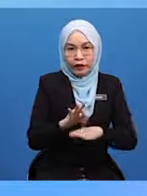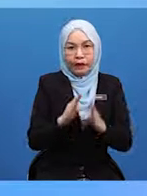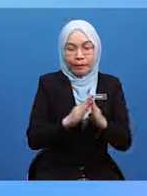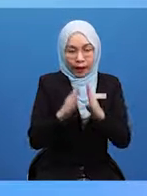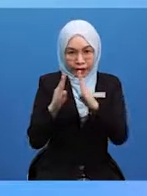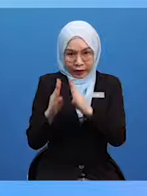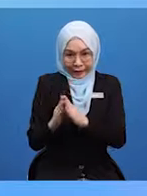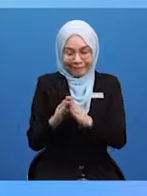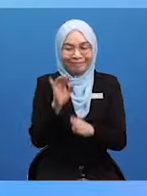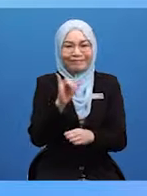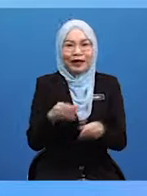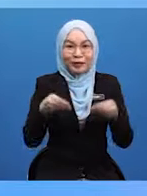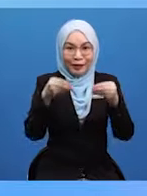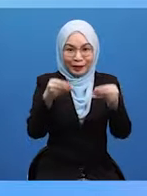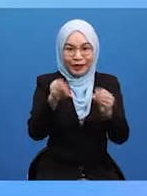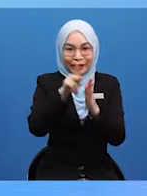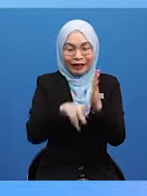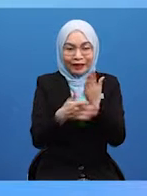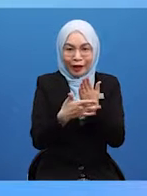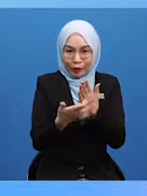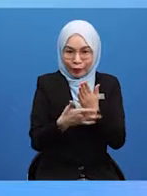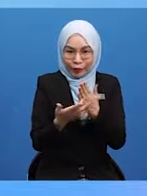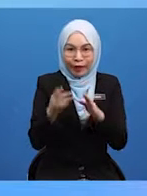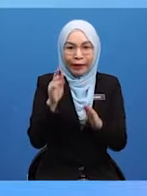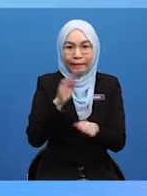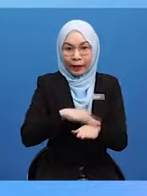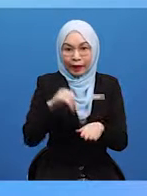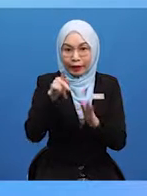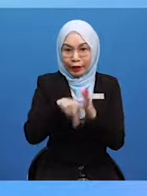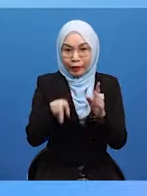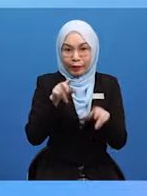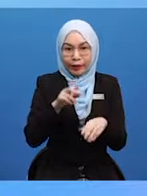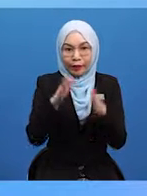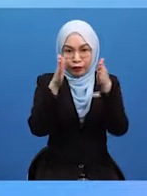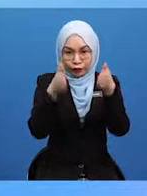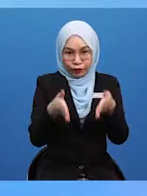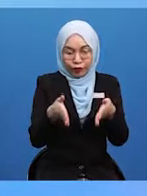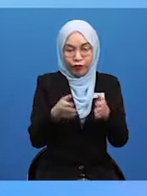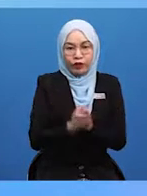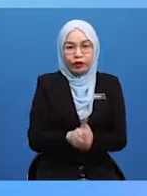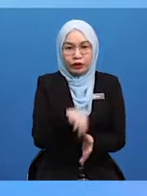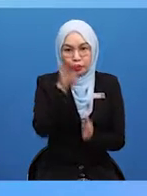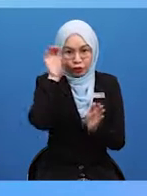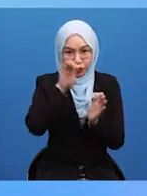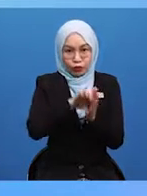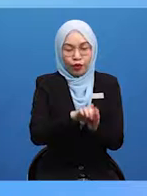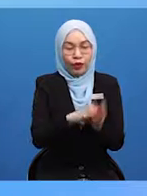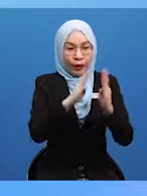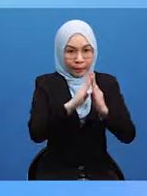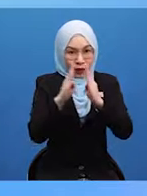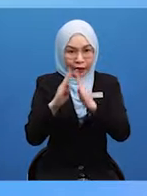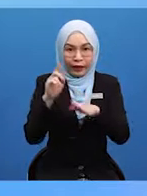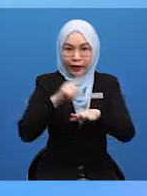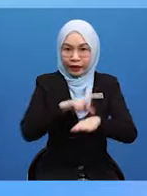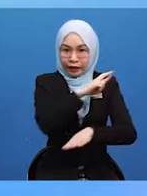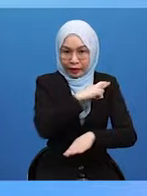kemudahan perkhidmatan kepada penduduk seperti bandar diraja, bandar pendidikan